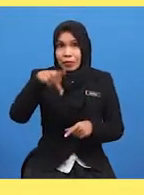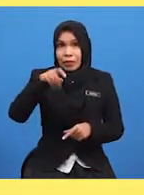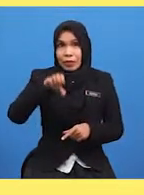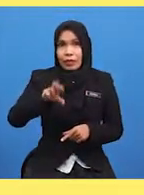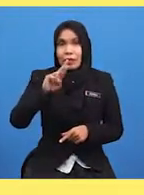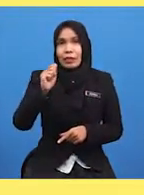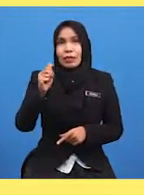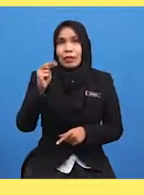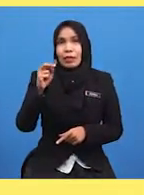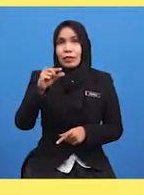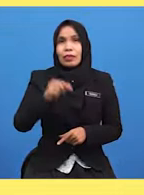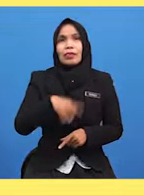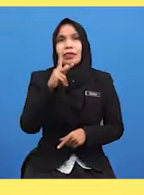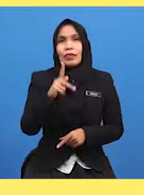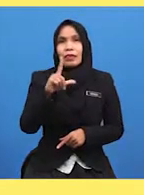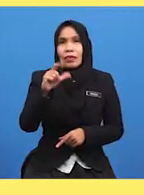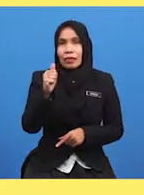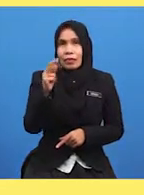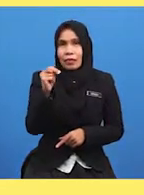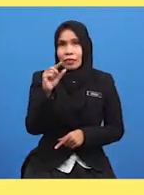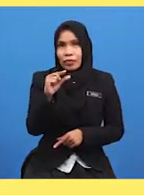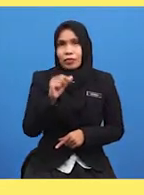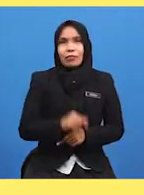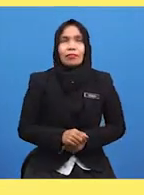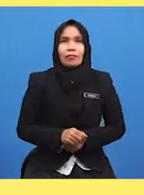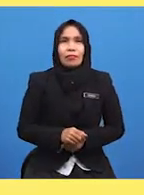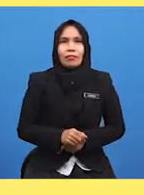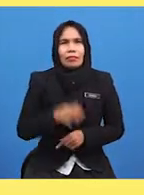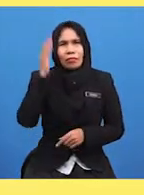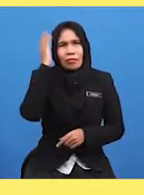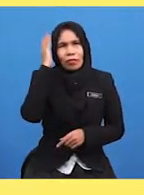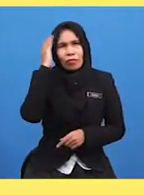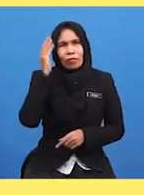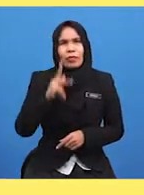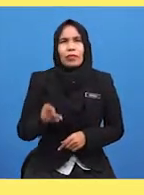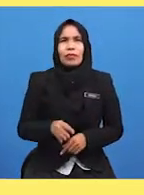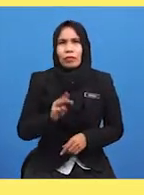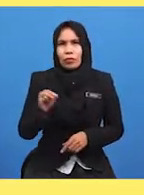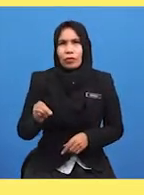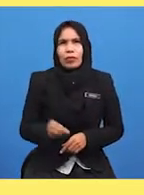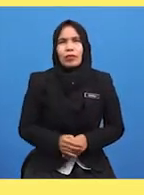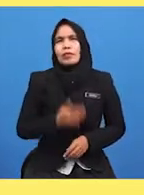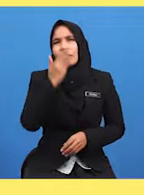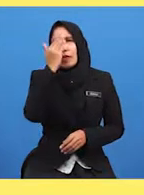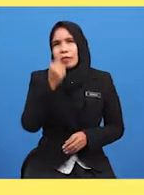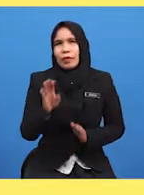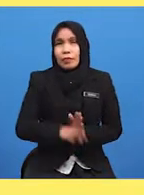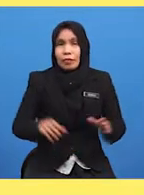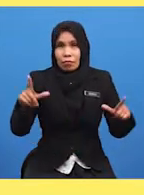1874 persoalannya tahukah murid-murid Mengapa perang Clan ini berlaku